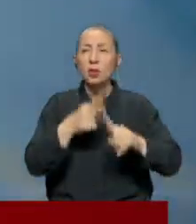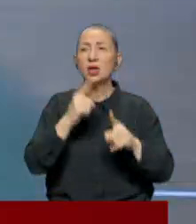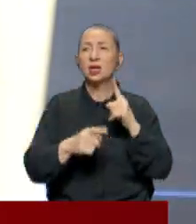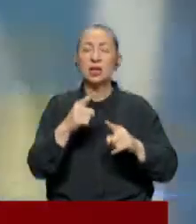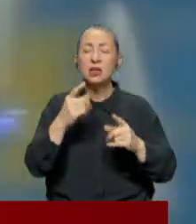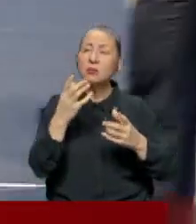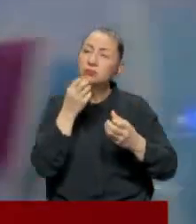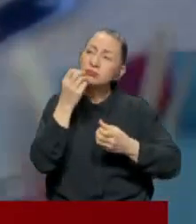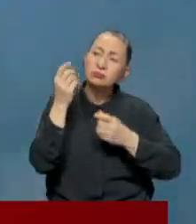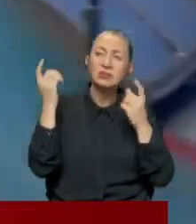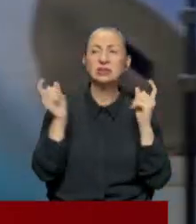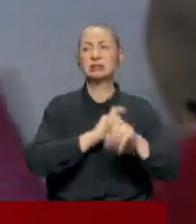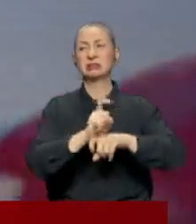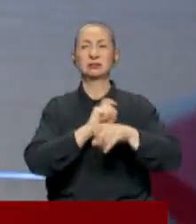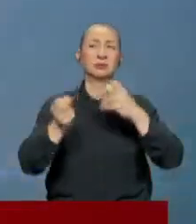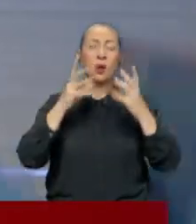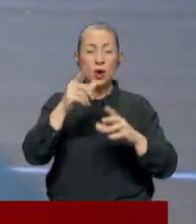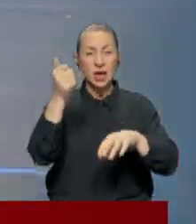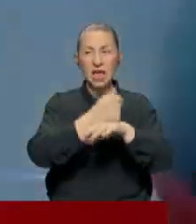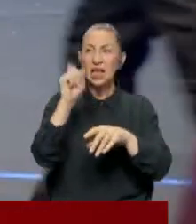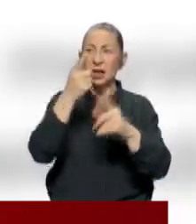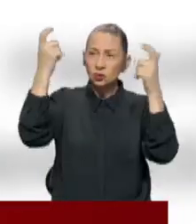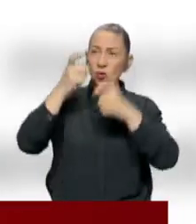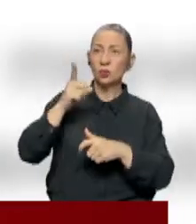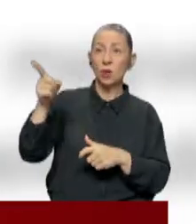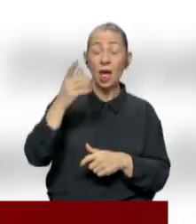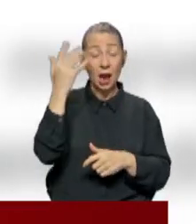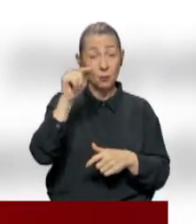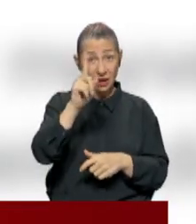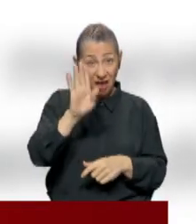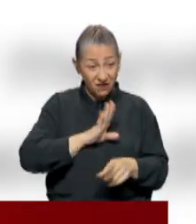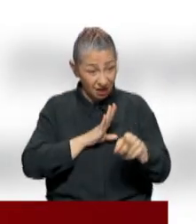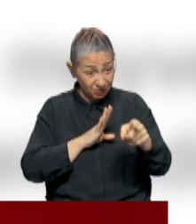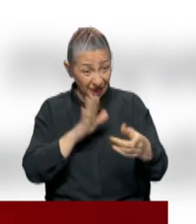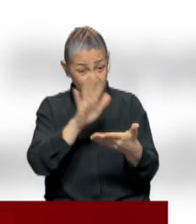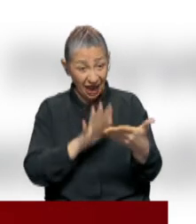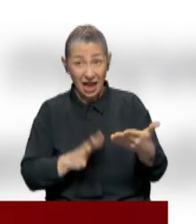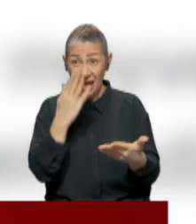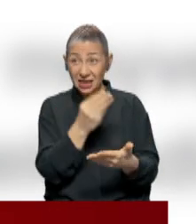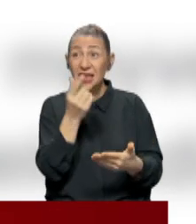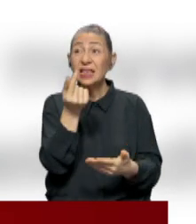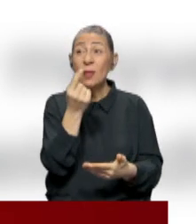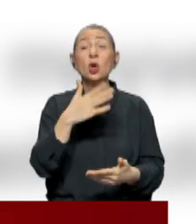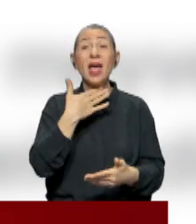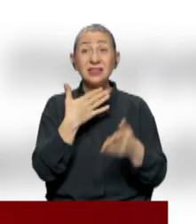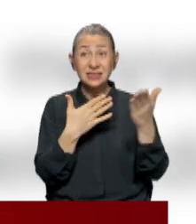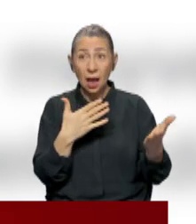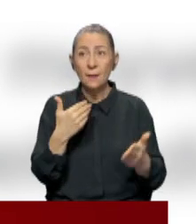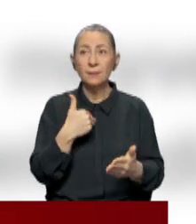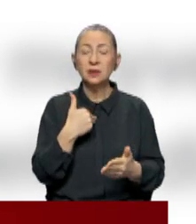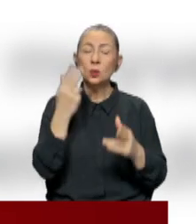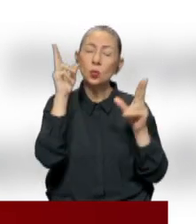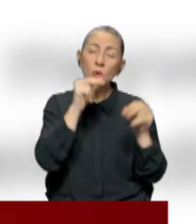kazan kaynattı. Muhalefet o sözlerden iktidarı sorumlu tuttu. Eğer bugün bir evladımızın karne hediyesi yarım kilo etse...